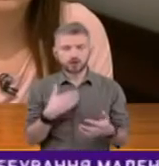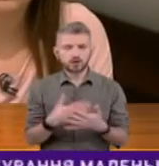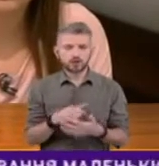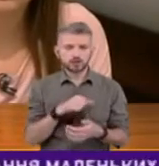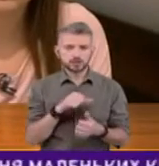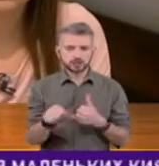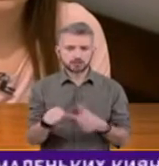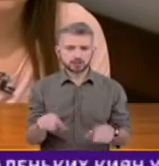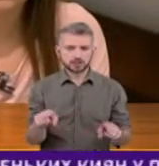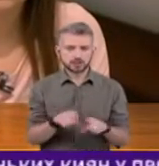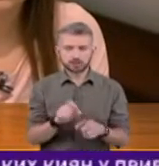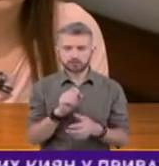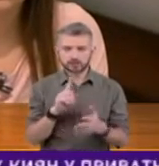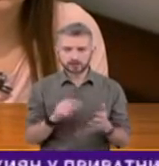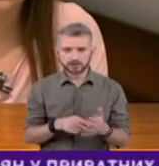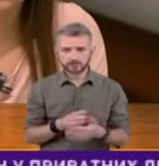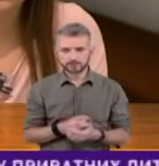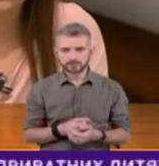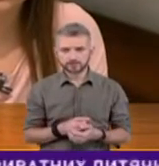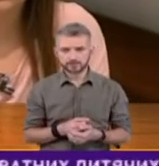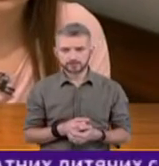таке питання.